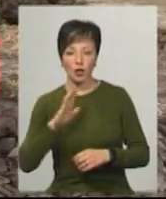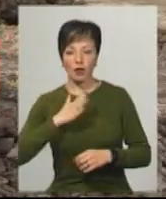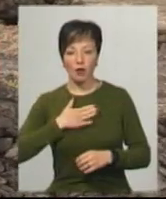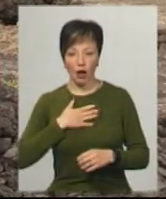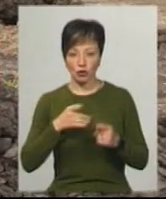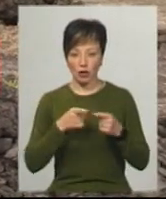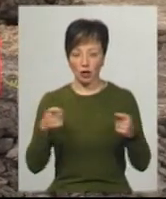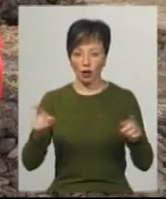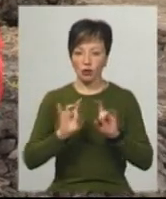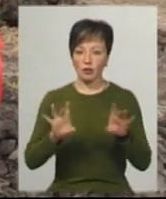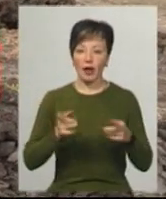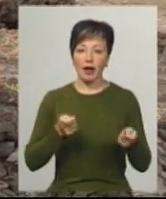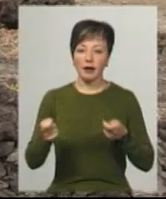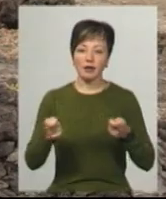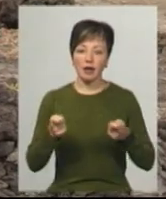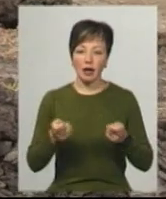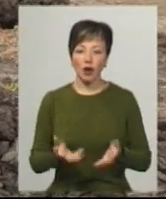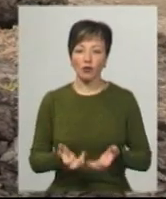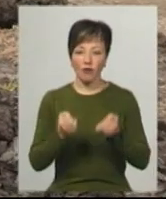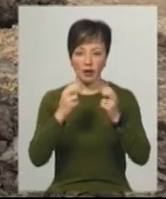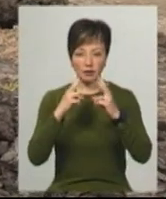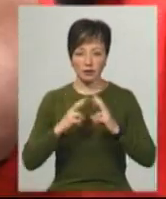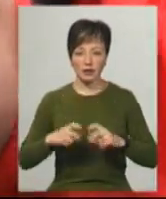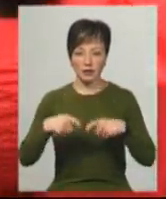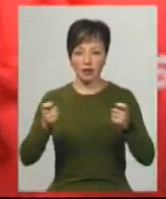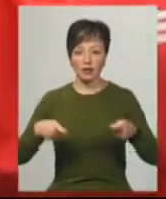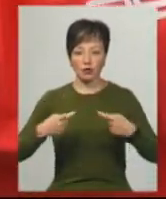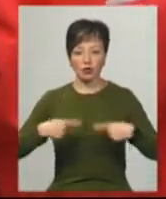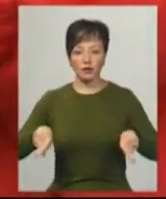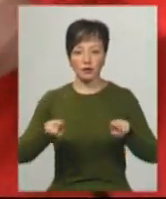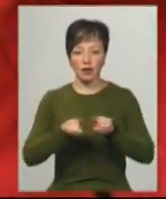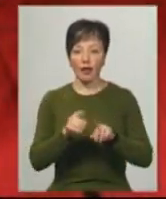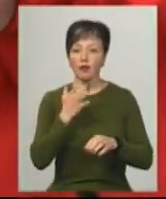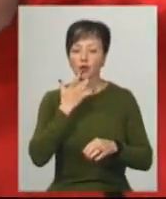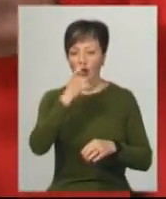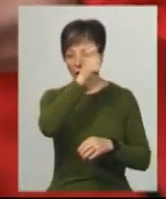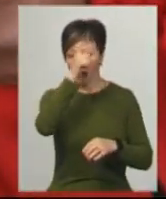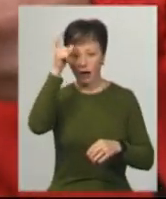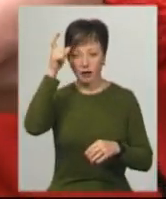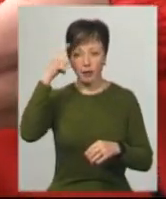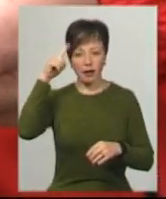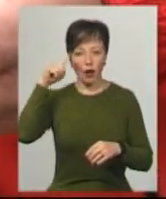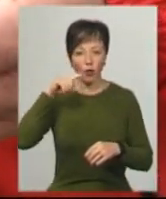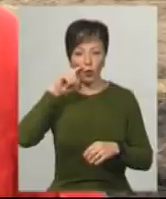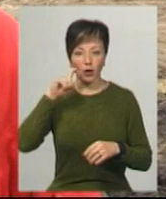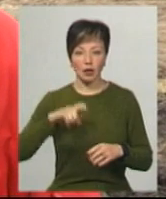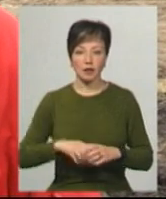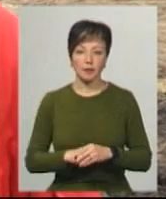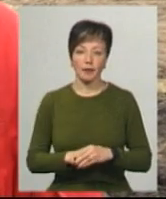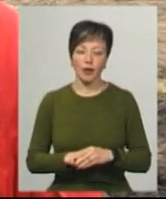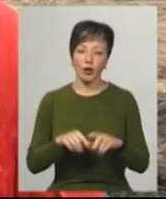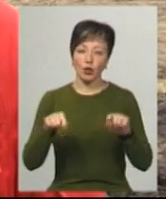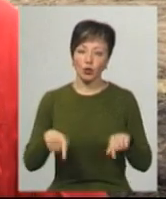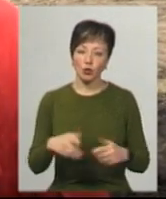розповідає керівник рятувальної експедиції, завідувач відділом археології Інституту археології Національної академії наук України Олег Петраускас. Тут